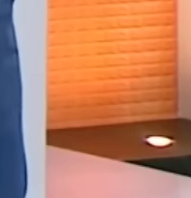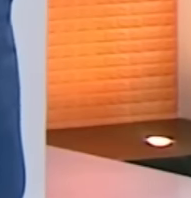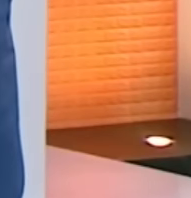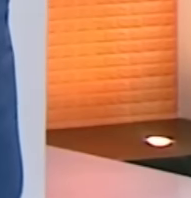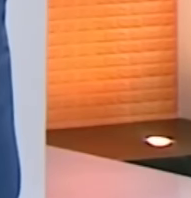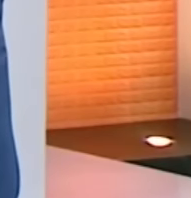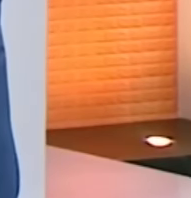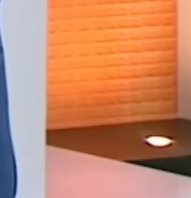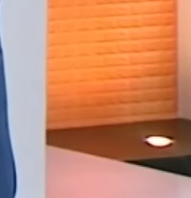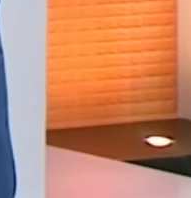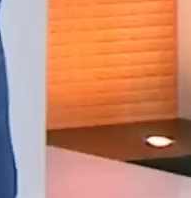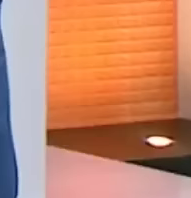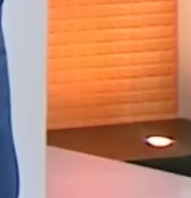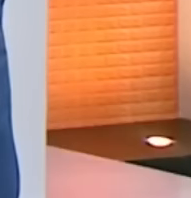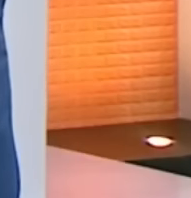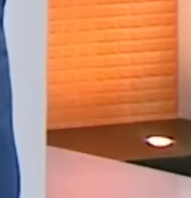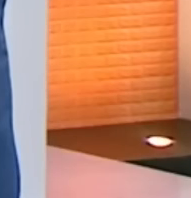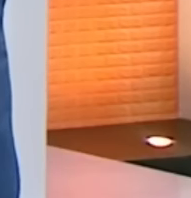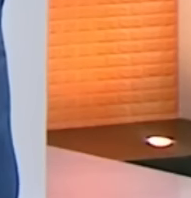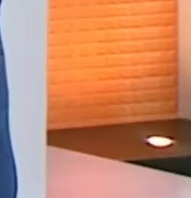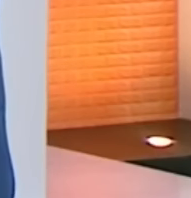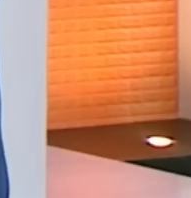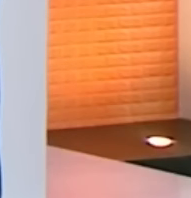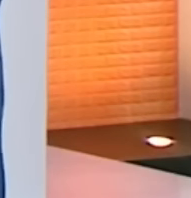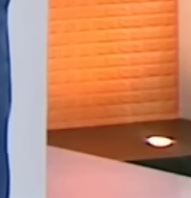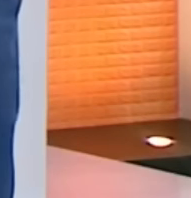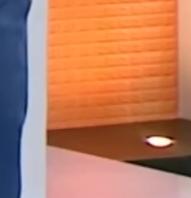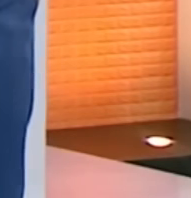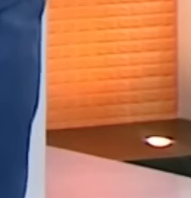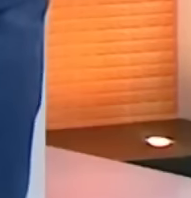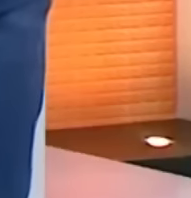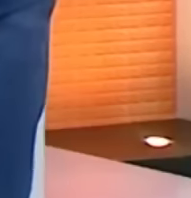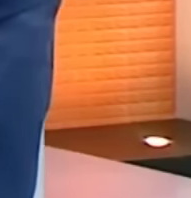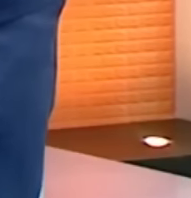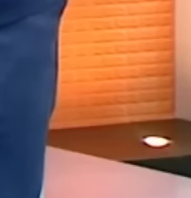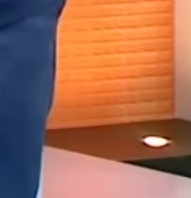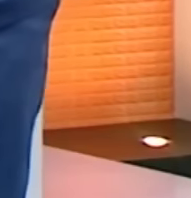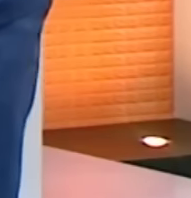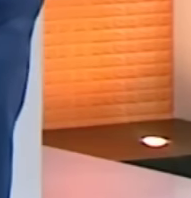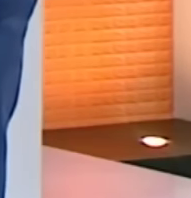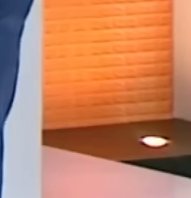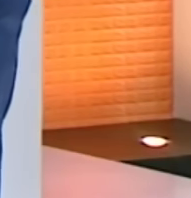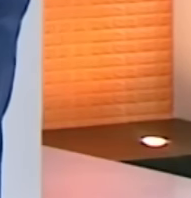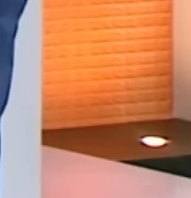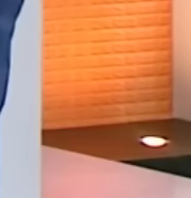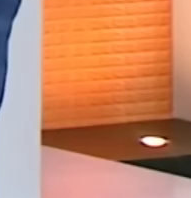kapuso abroad subaybayan niyo kami sa GMA Pinoy TV at sa www.gmanews.tv